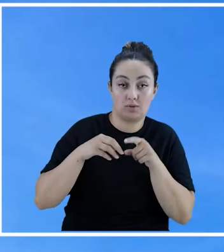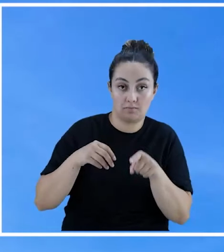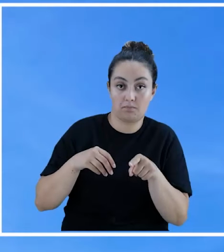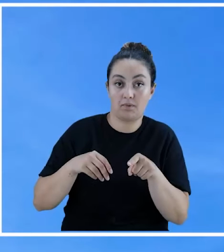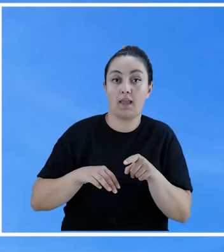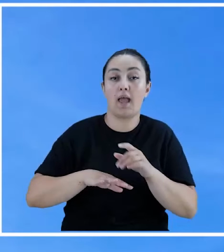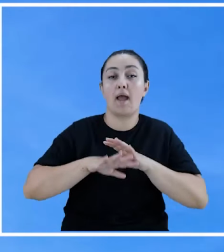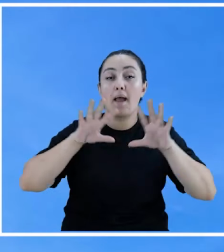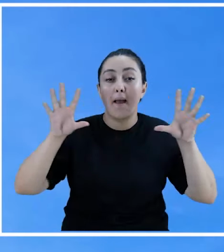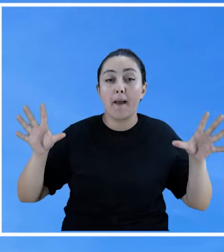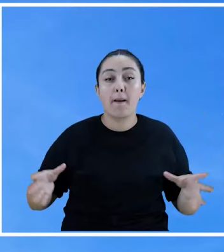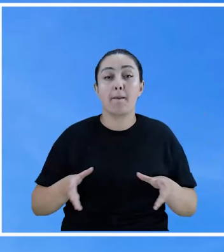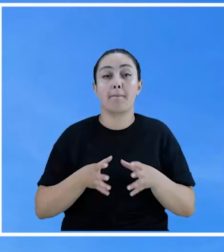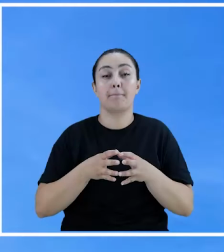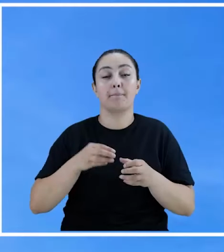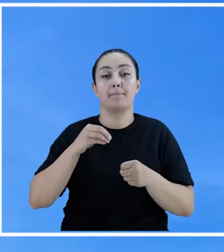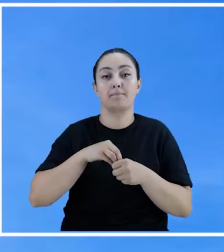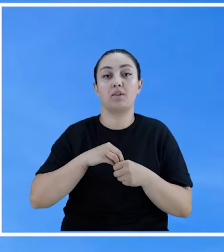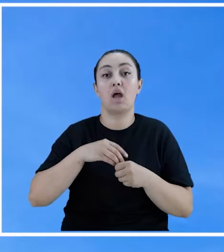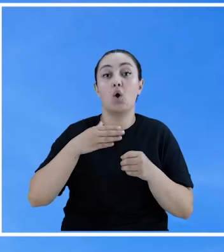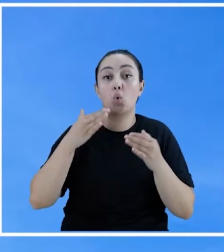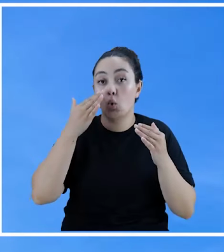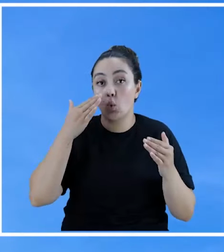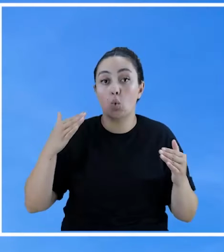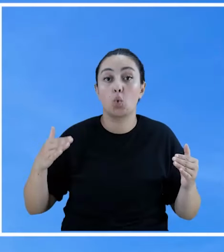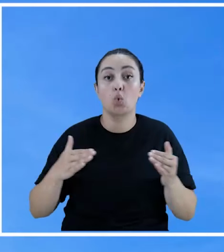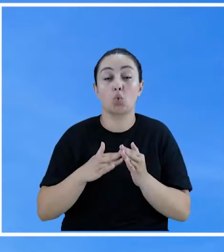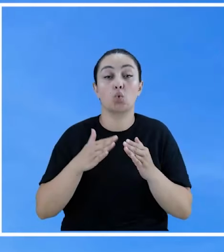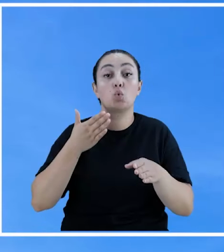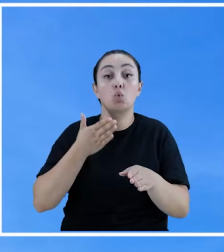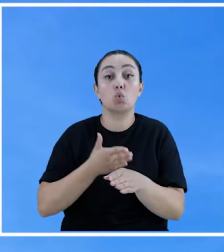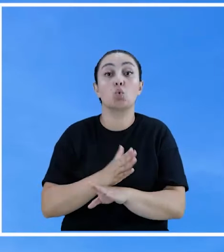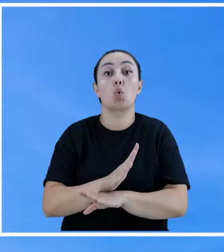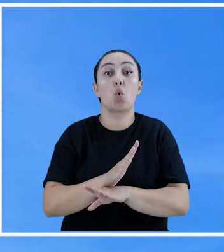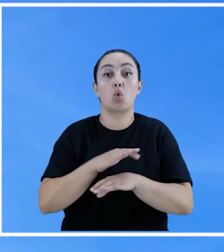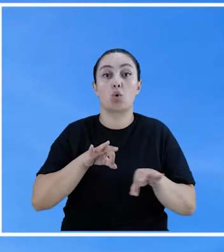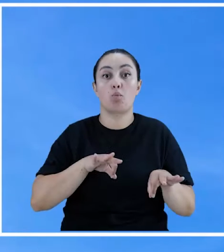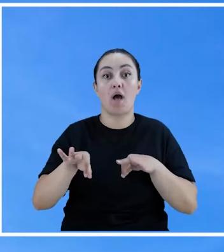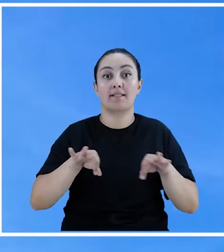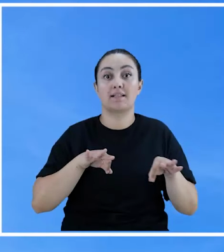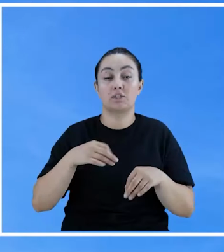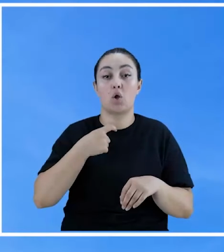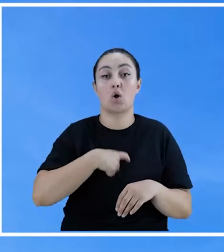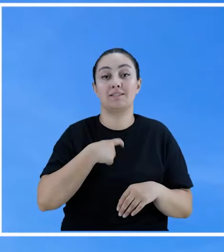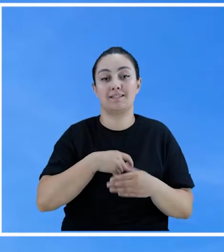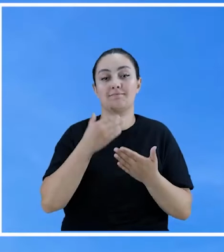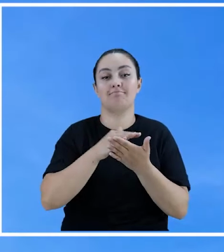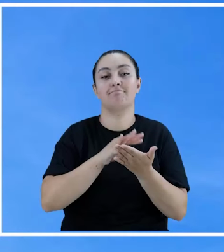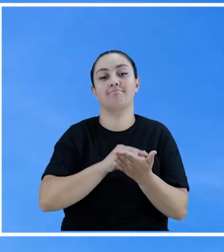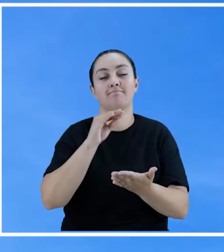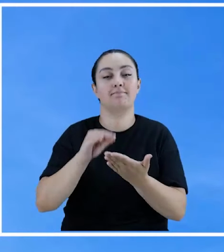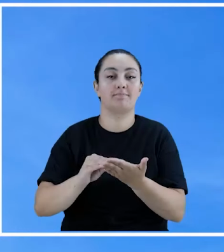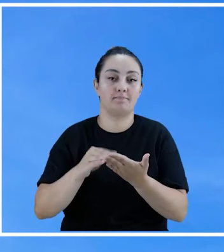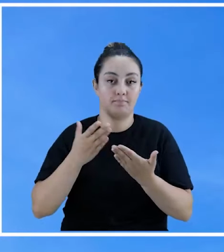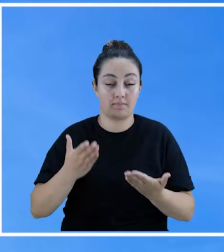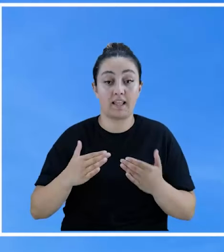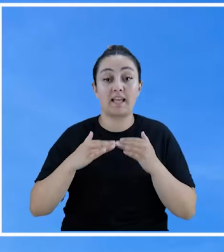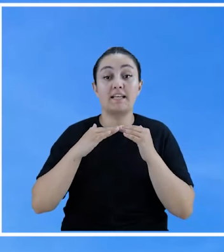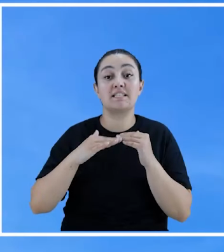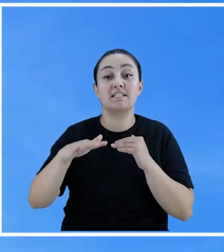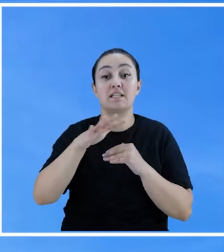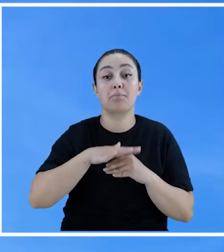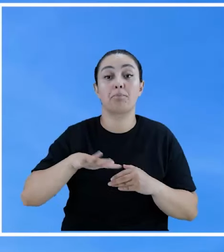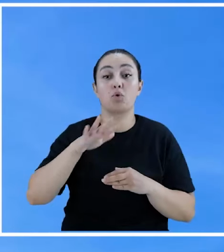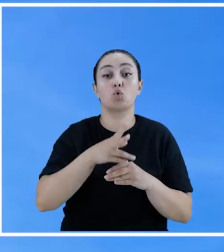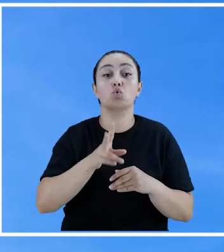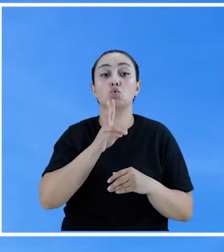için bütün sahayı temsil edecek uygun mühendislik, doğru mühendislik özelliklerini tanımlayabilmek. Zemin